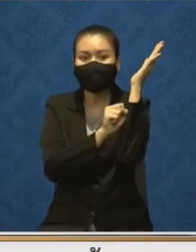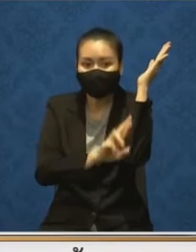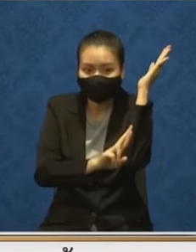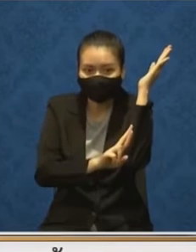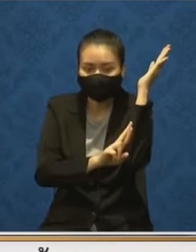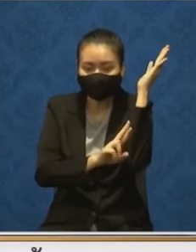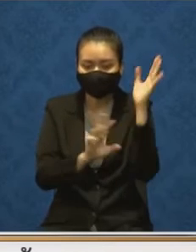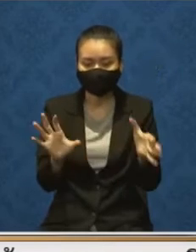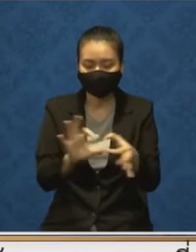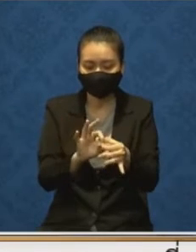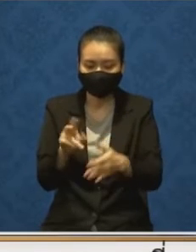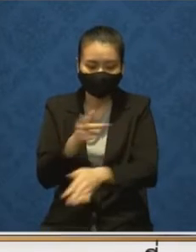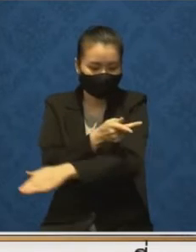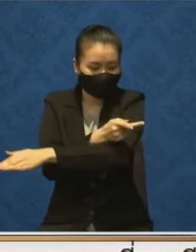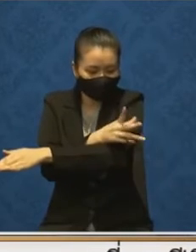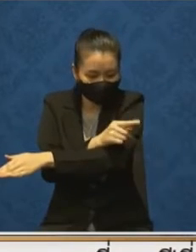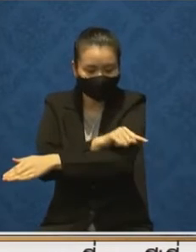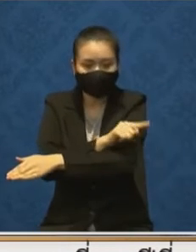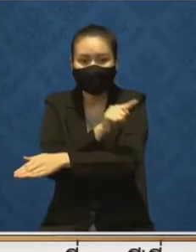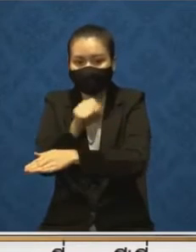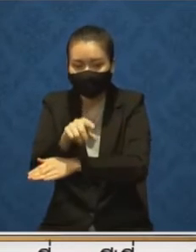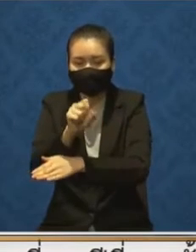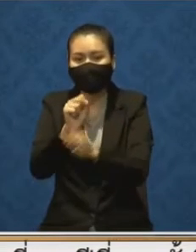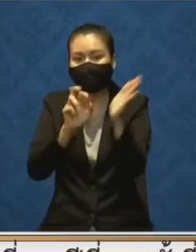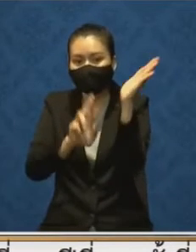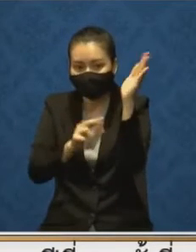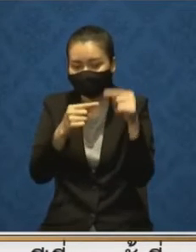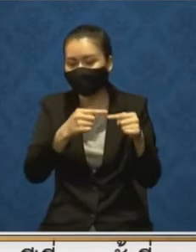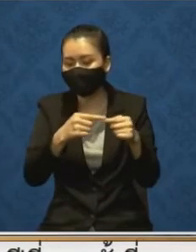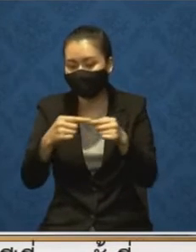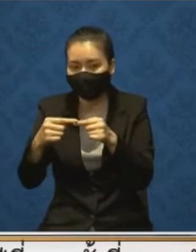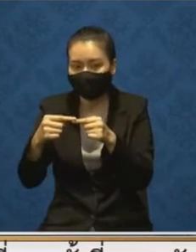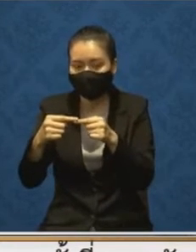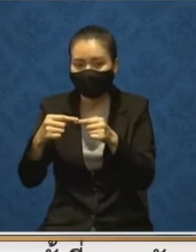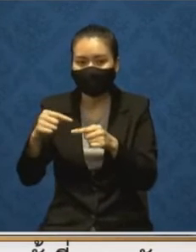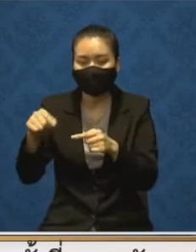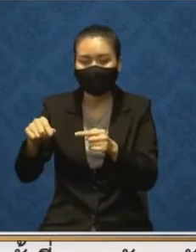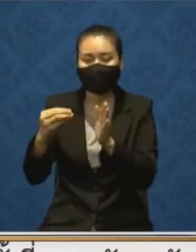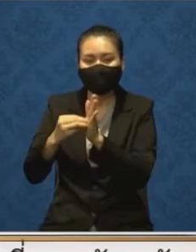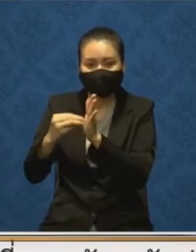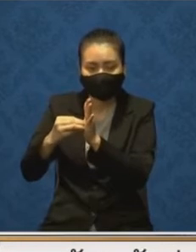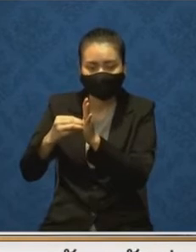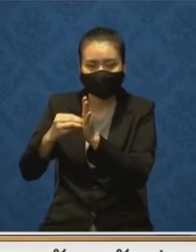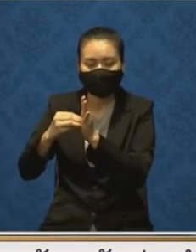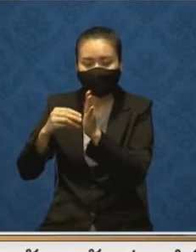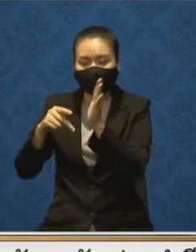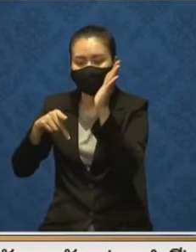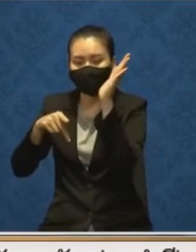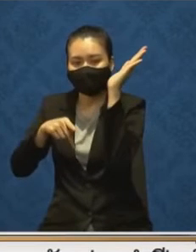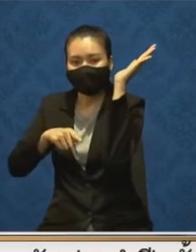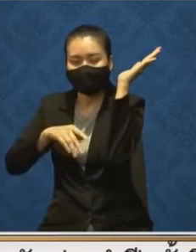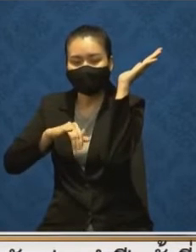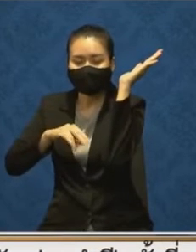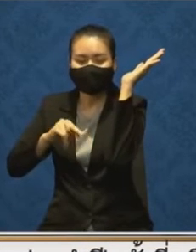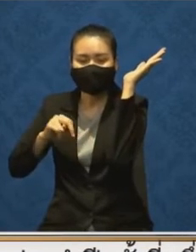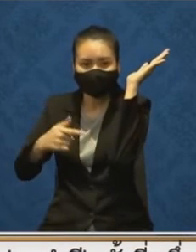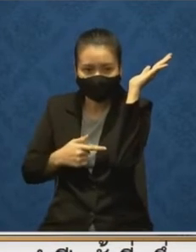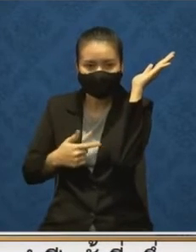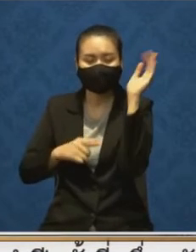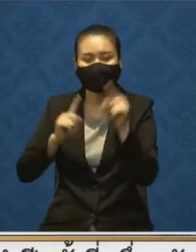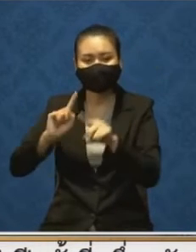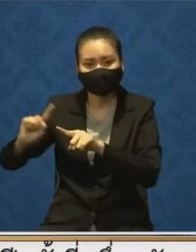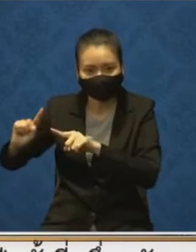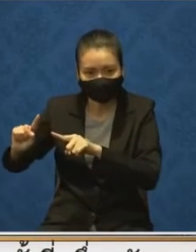ภูเก็ตไปสุราษฎร์ธานีแล้วก็อาจจะต่อไปกรุงเทพพังงาไปสุราษฎร์ธานีแล้วต่อไปกรุงเทพตลอดจนกระบี่ไปสุราษฎร์ธานี